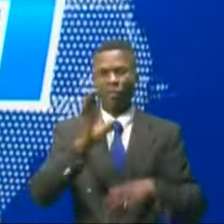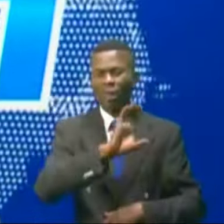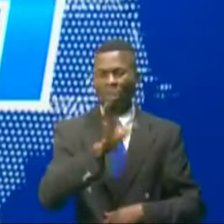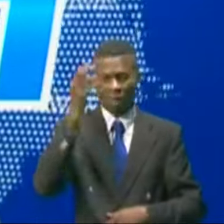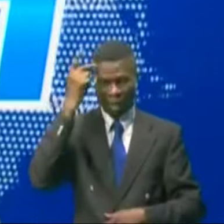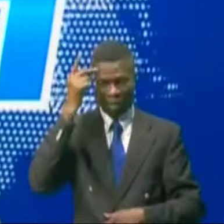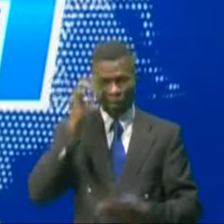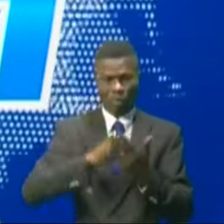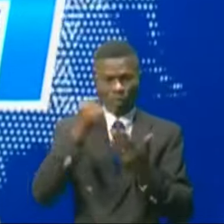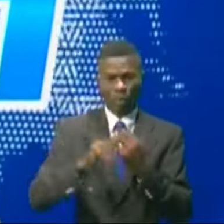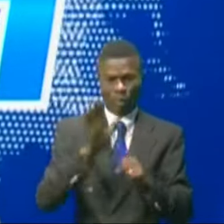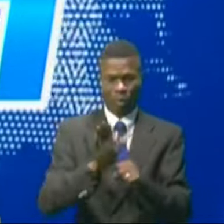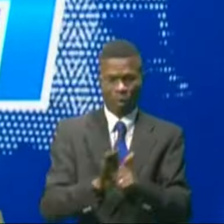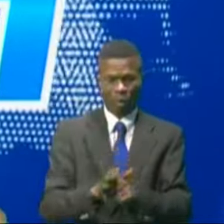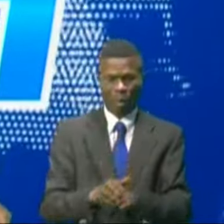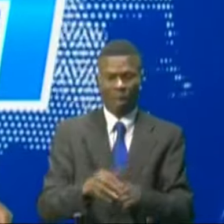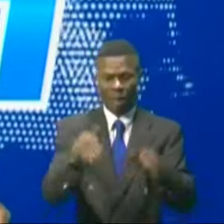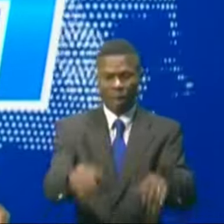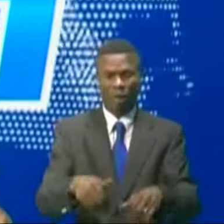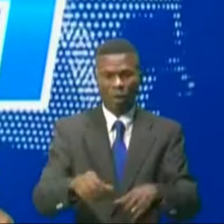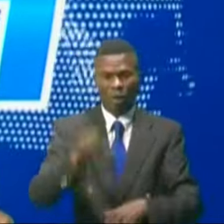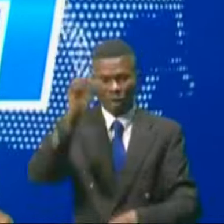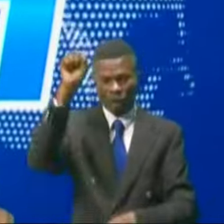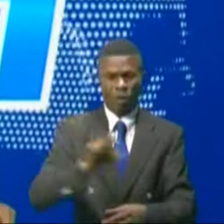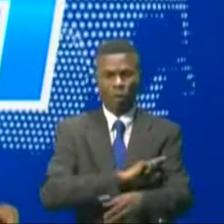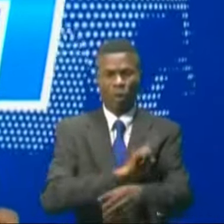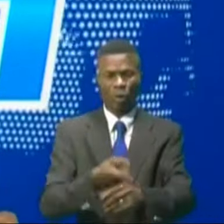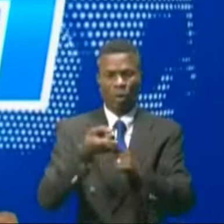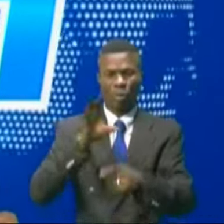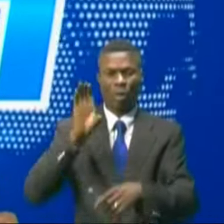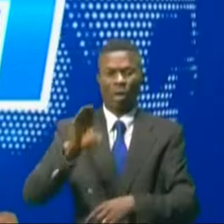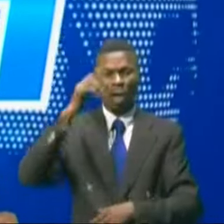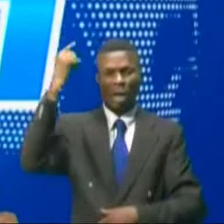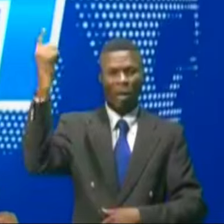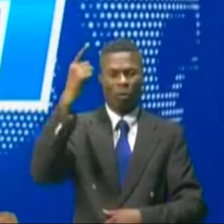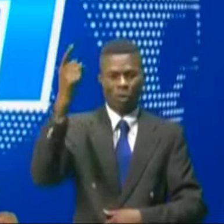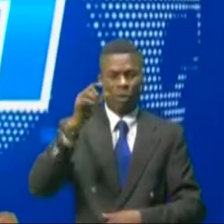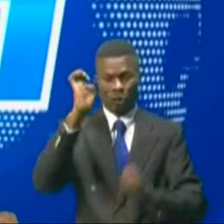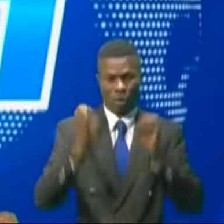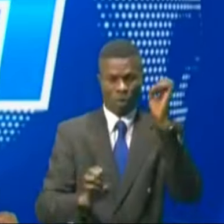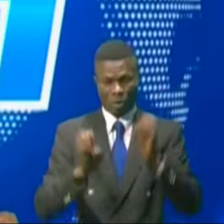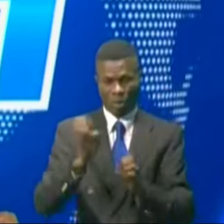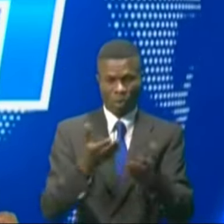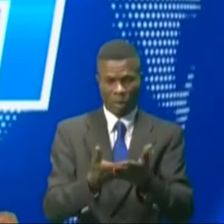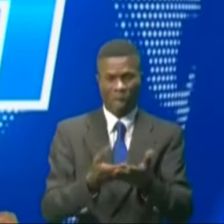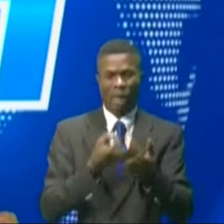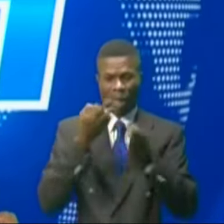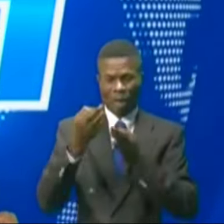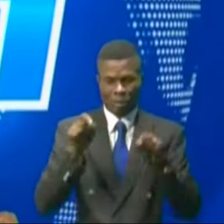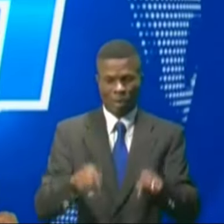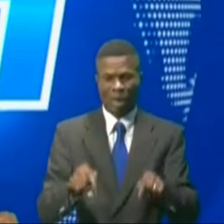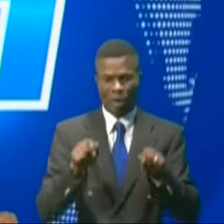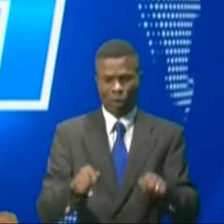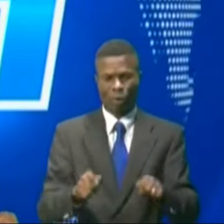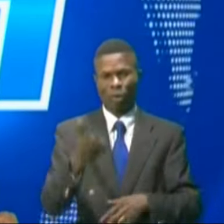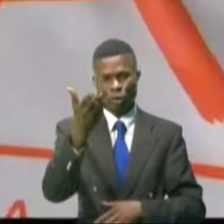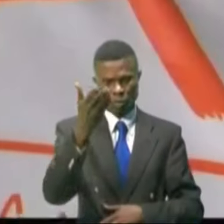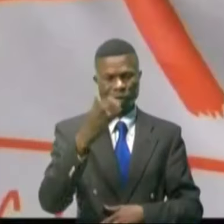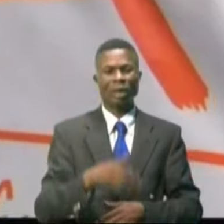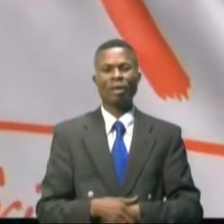Plusieurs projets agricoles dans la province du Sud Kivu, financés par la Banque mondiale, ont été évalués. D'autres précisions à travers ces